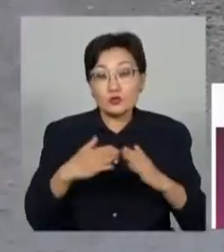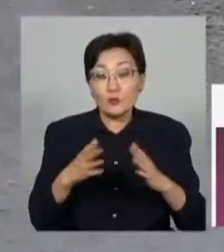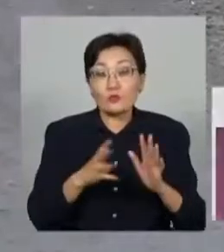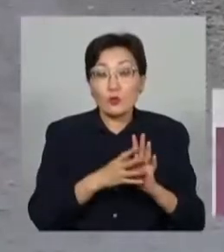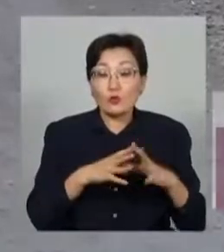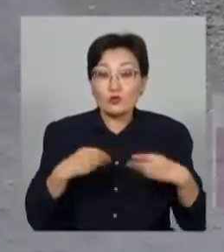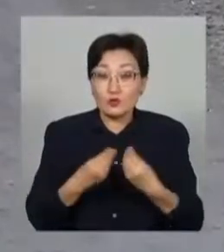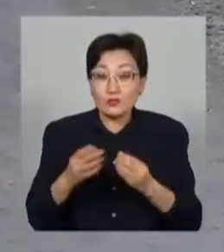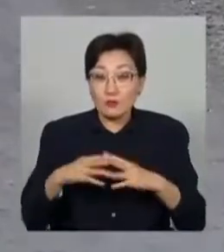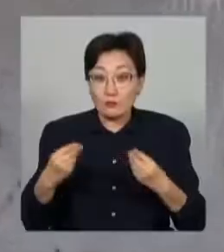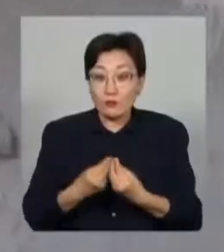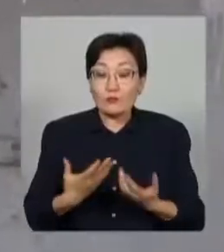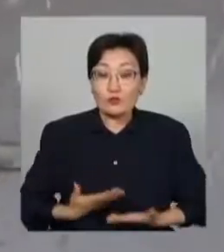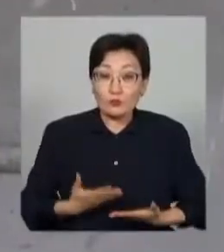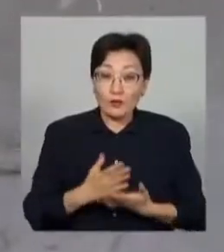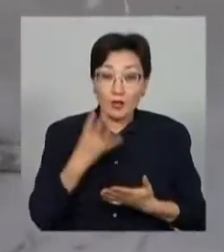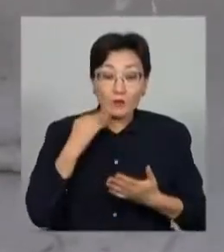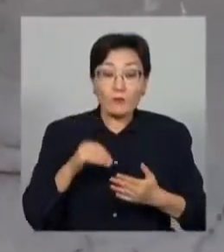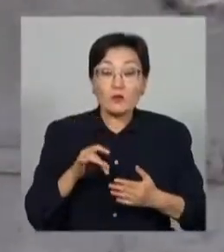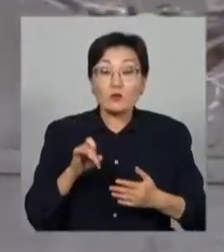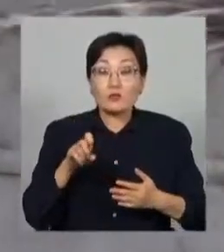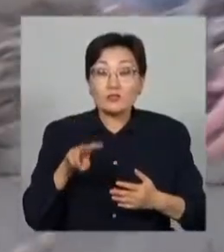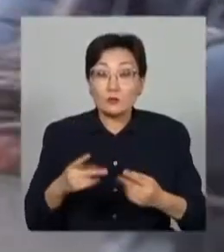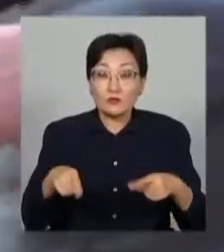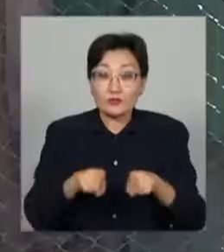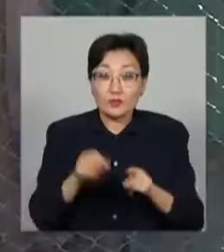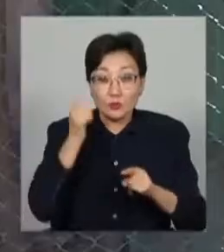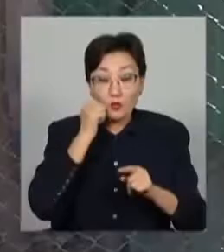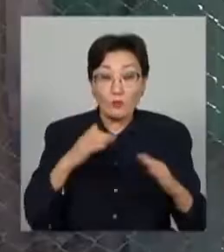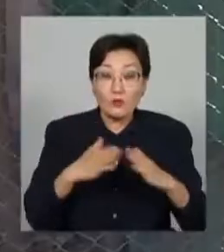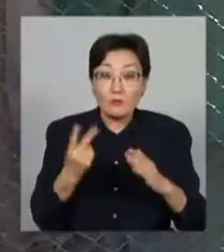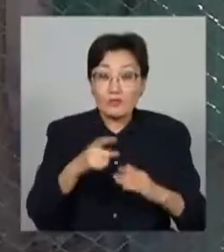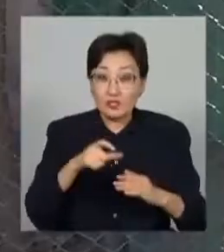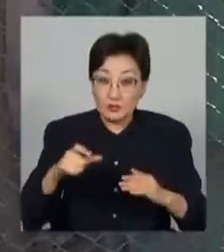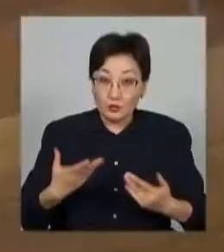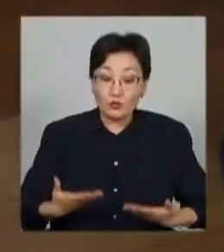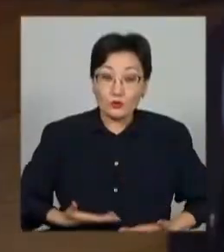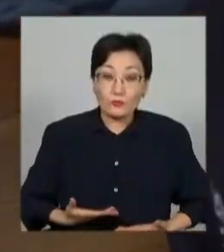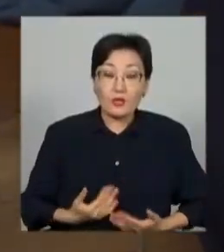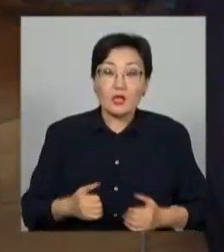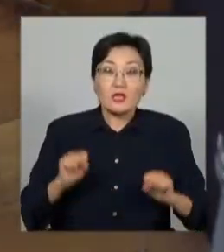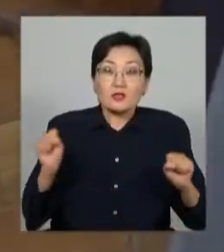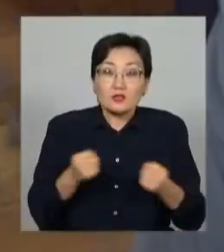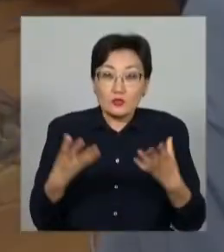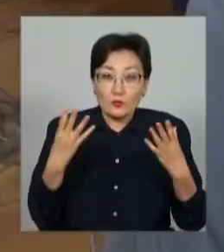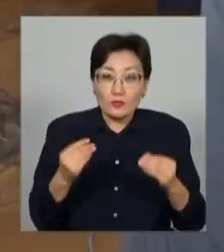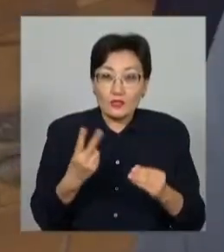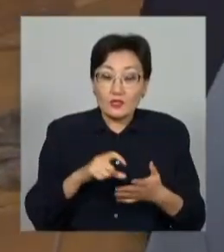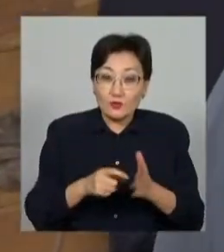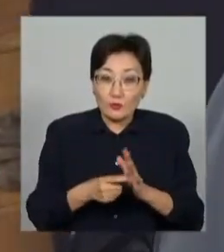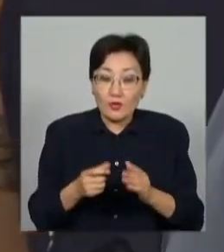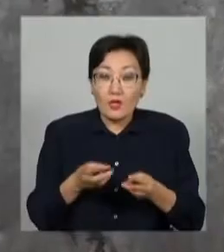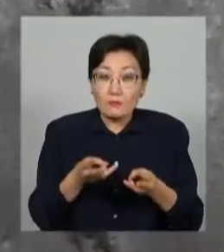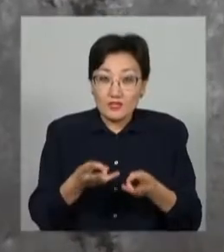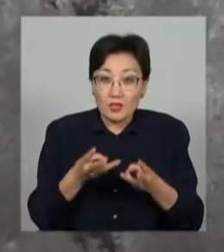9 жанұя өмір сүріп жатыр. Алматылық Руслан Сүлейменов дәл осы тозығы жеткен үйдің бірінші қабатында тұрады. Қытымыр қыста аяда екі бөлмені пеш